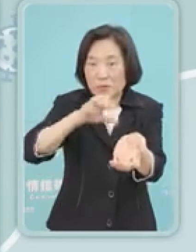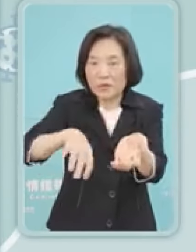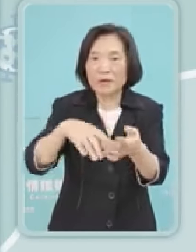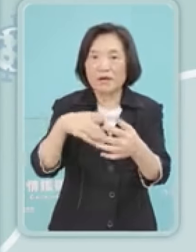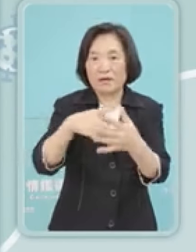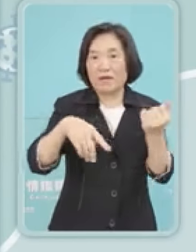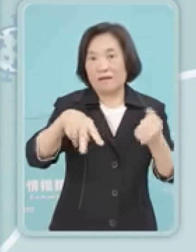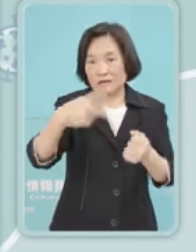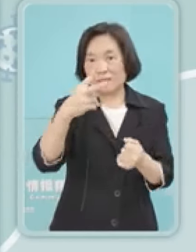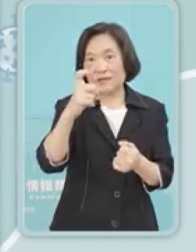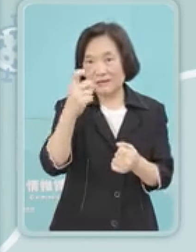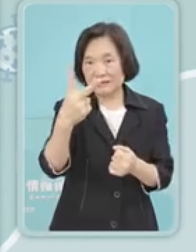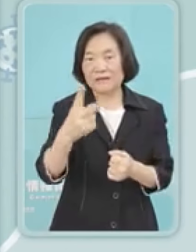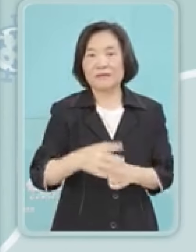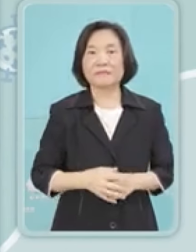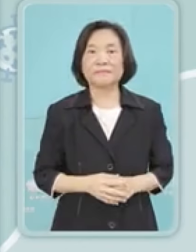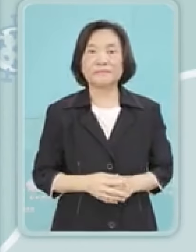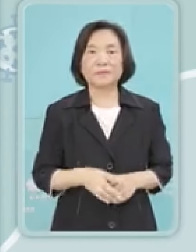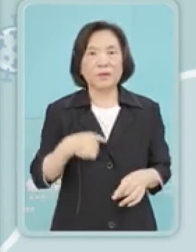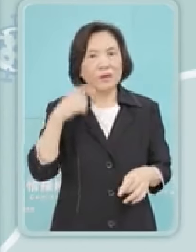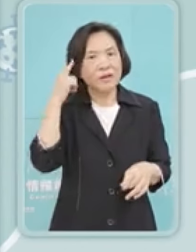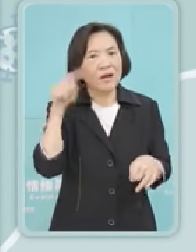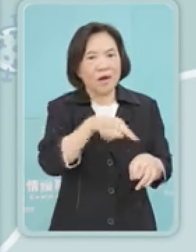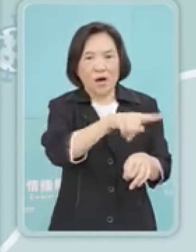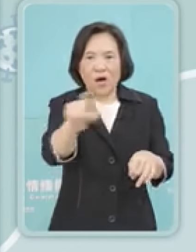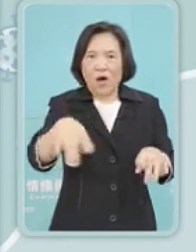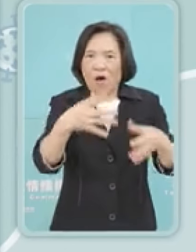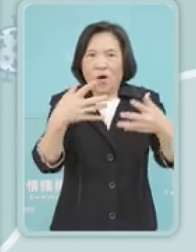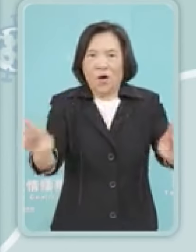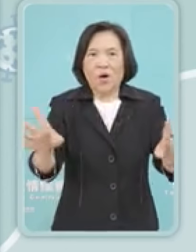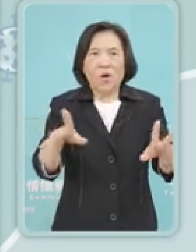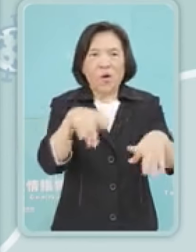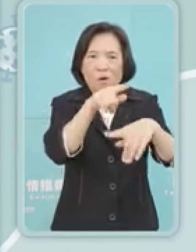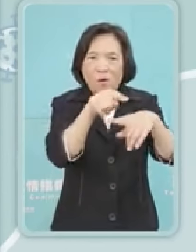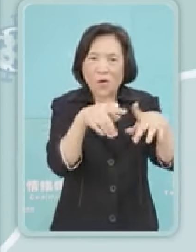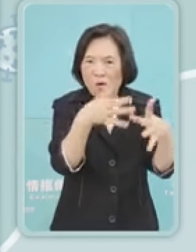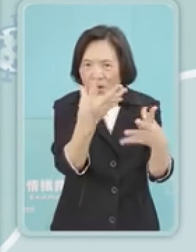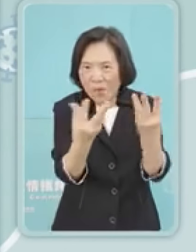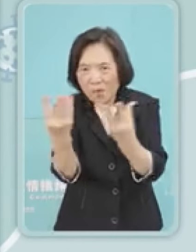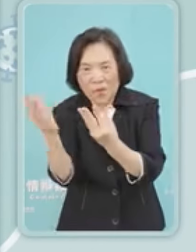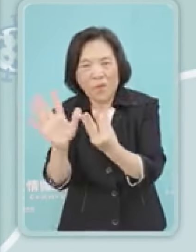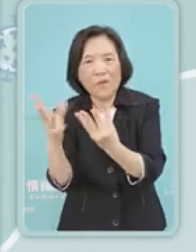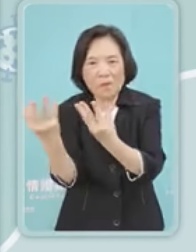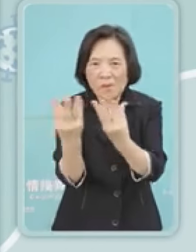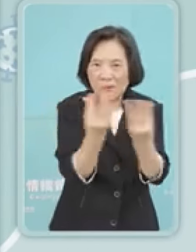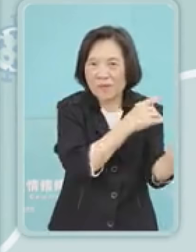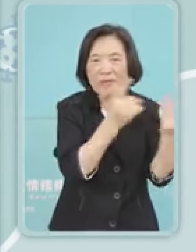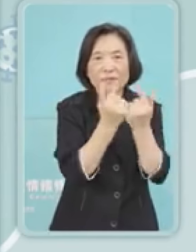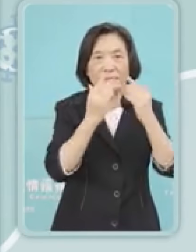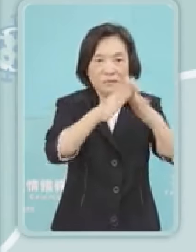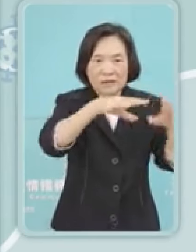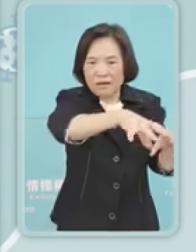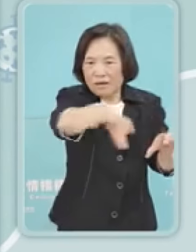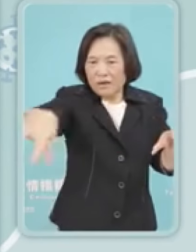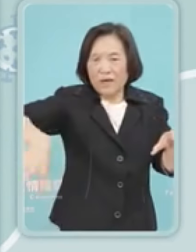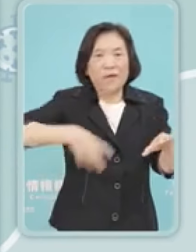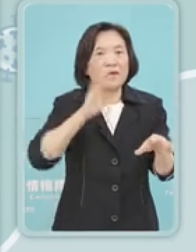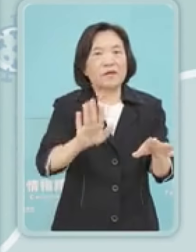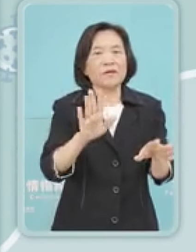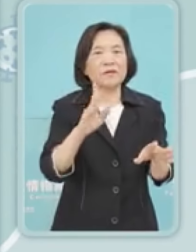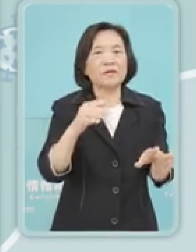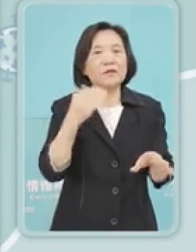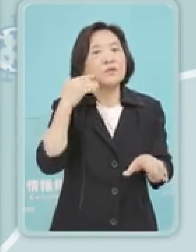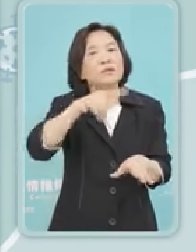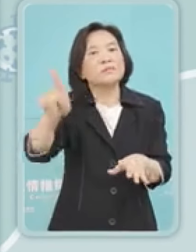212家。那我认为这已经相当均匀的分散在台北市各地了哈。那你就自己上